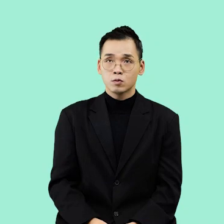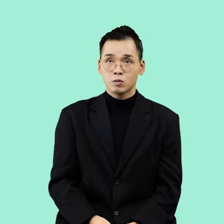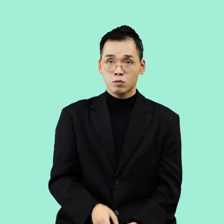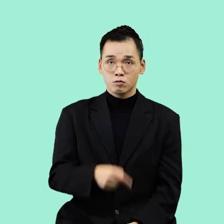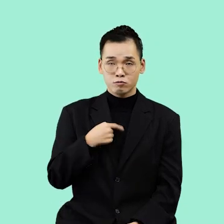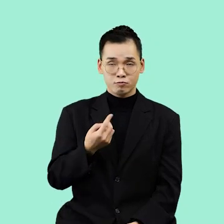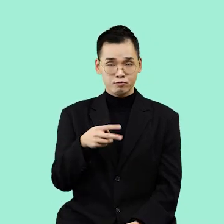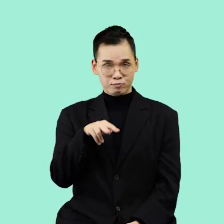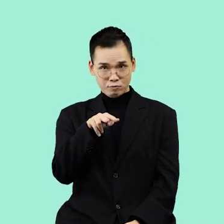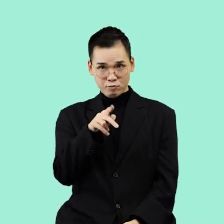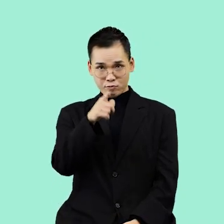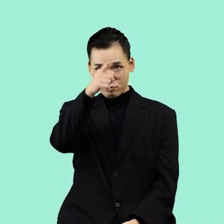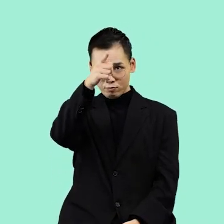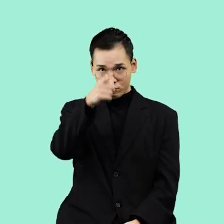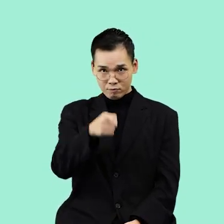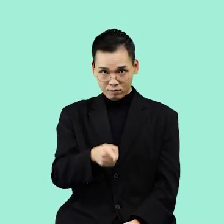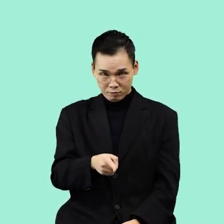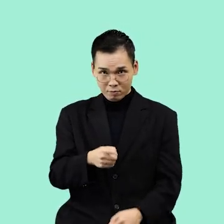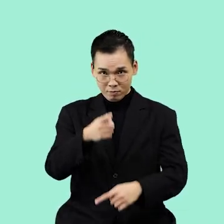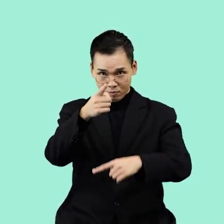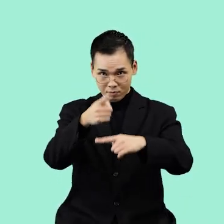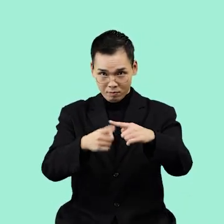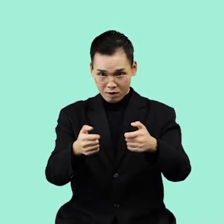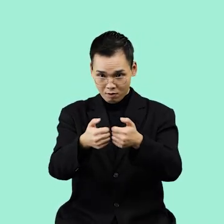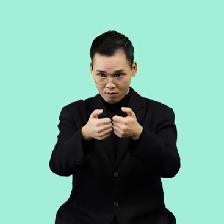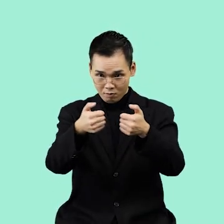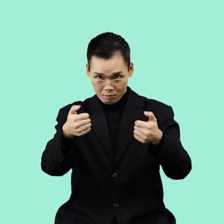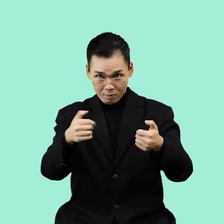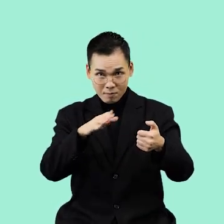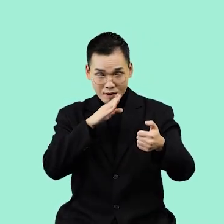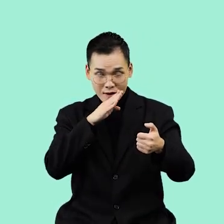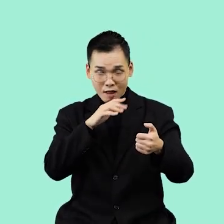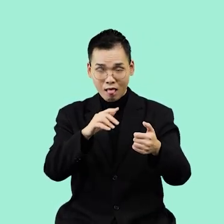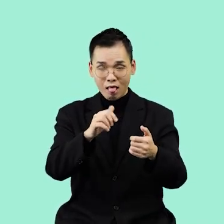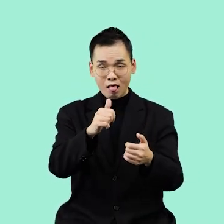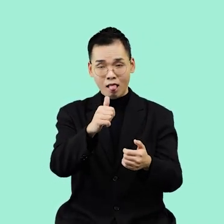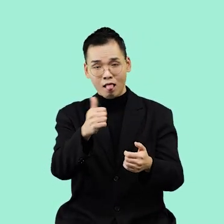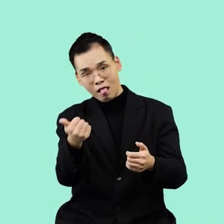좌우 균형을 확인하여 낙상하지 않도록 돕습니다.